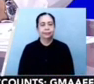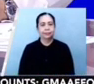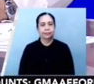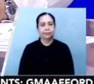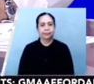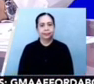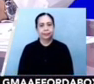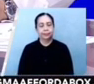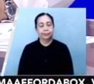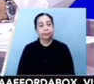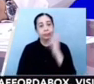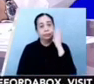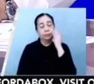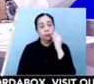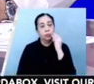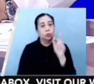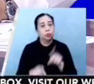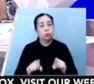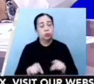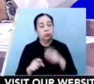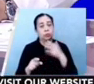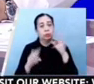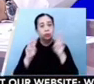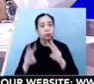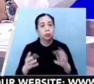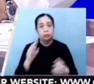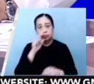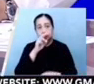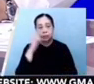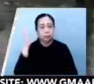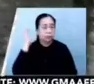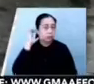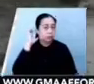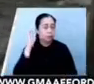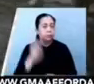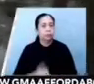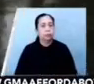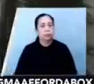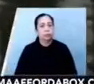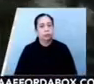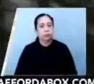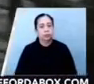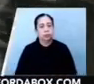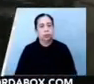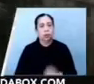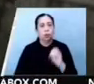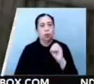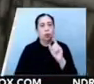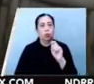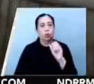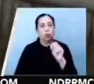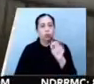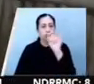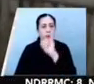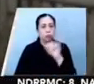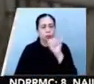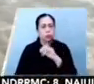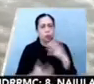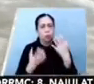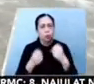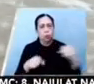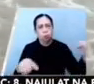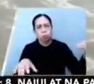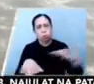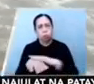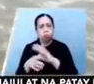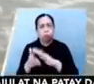Nararanasan din ang masamang panahon sa Visayas at Mindanao. Sa Oton, Iloilo, napinsala ng malalakas na alon ng ilang bahay. Ang ilang